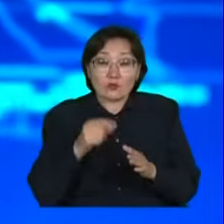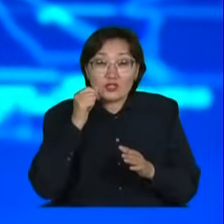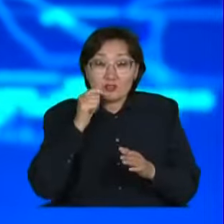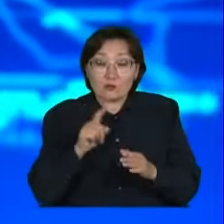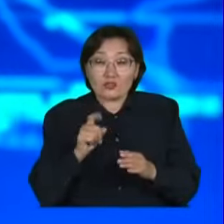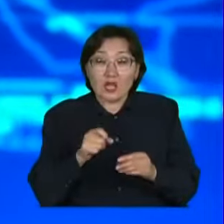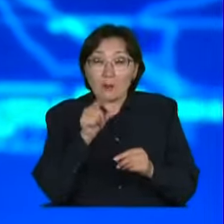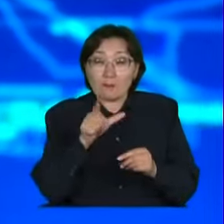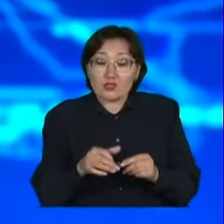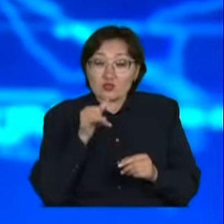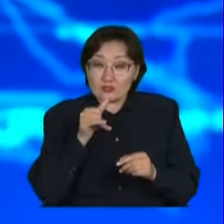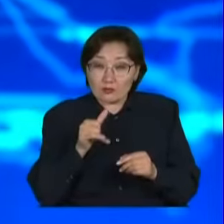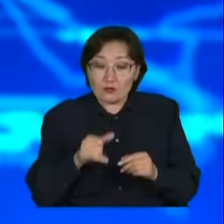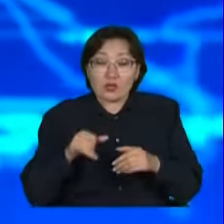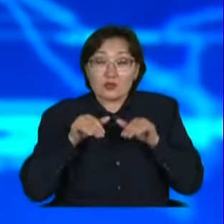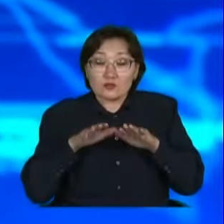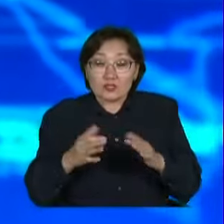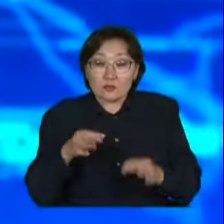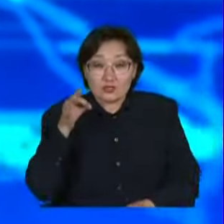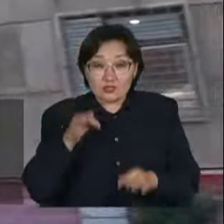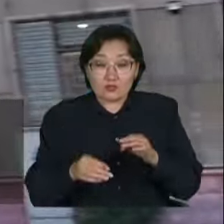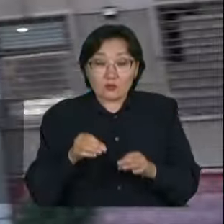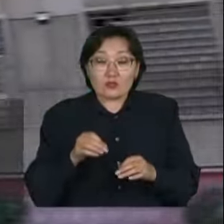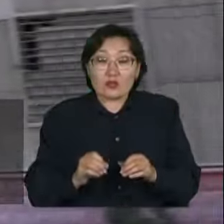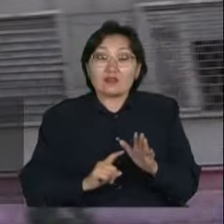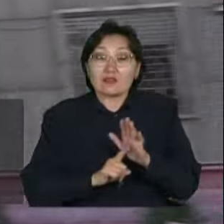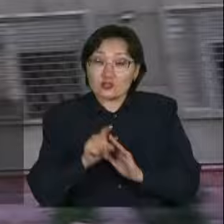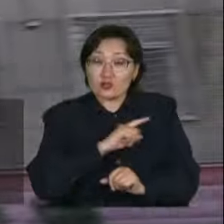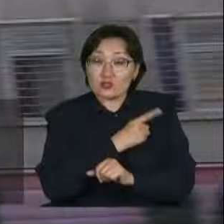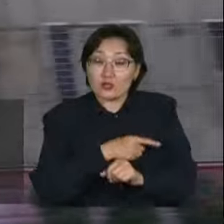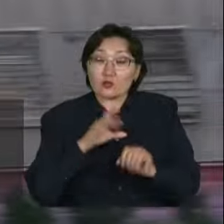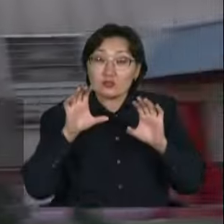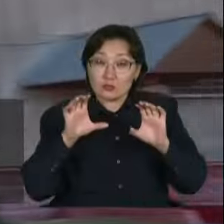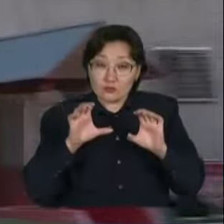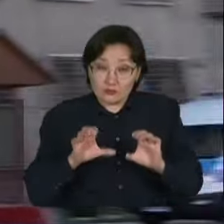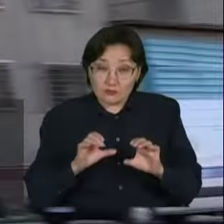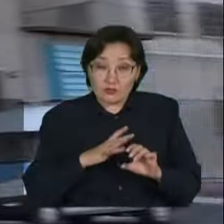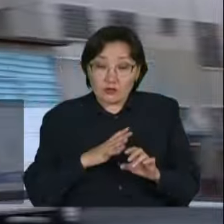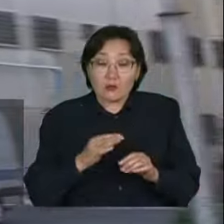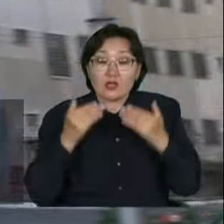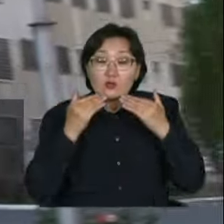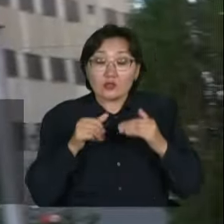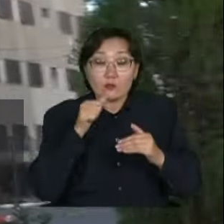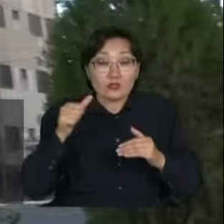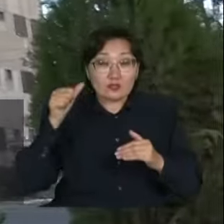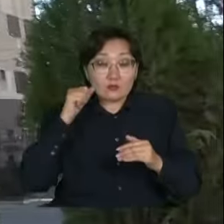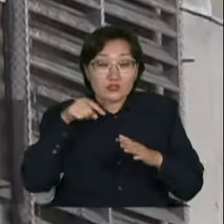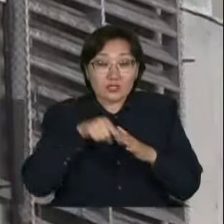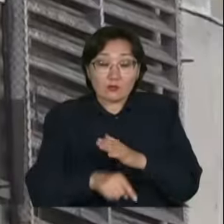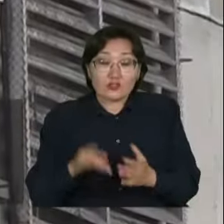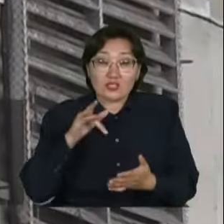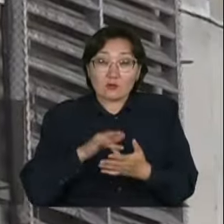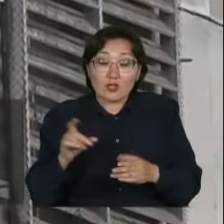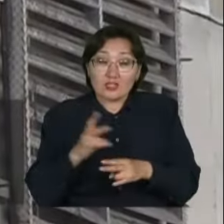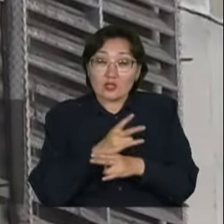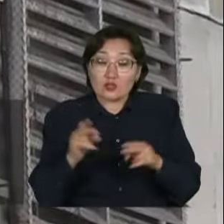за пачку сигарет. Приговор, вынесенный судом, вступил в законную силу. Напомню, инцидент произошел в конце прошлого года в одном из столичных